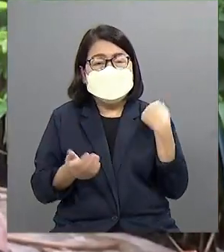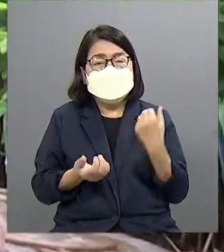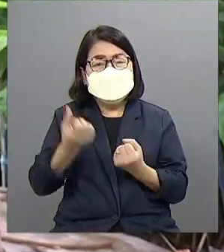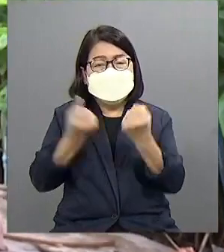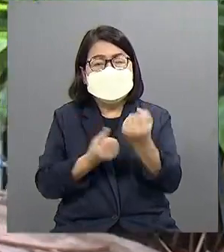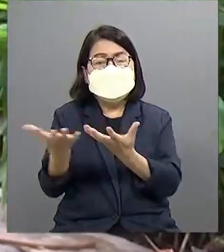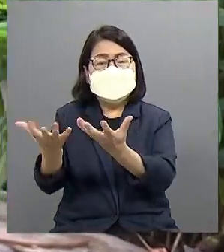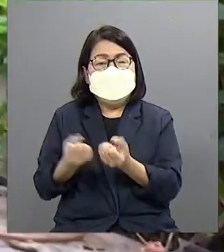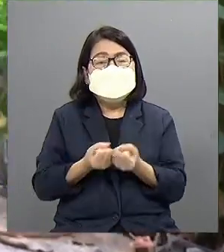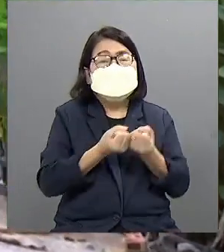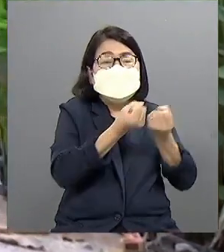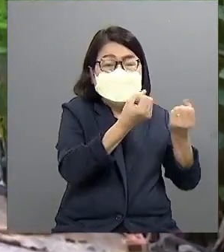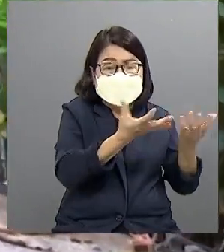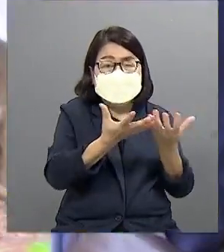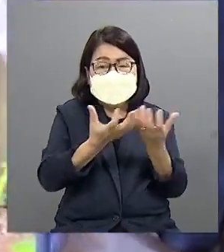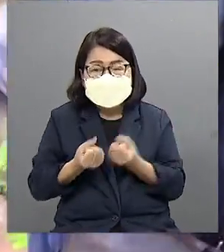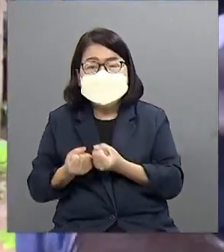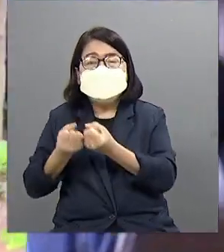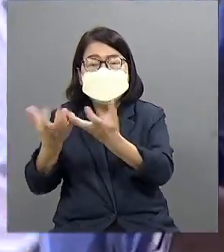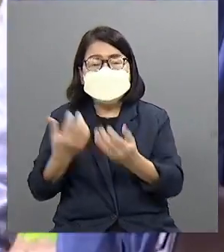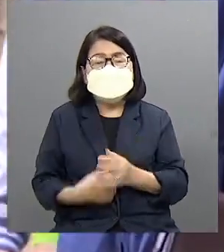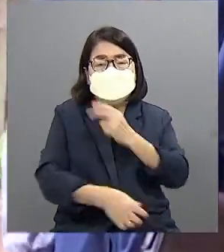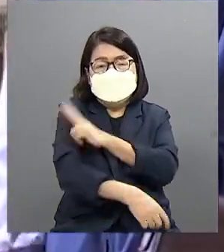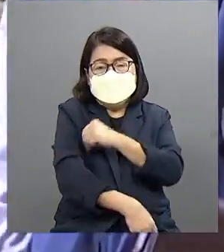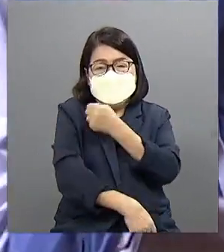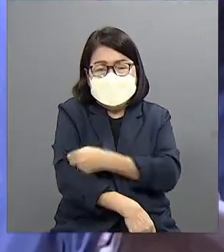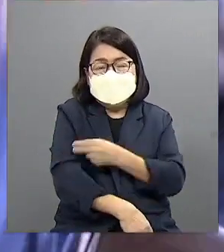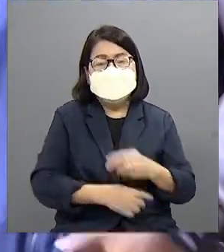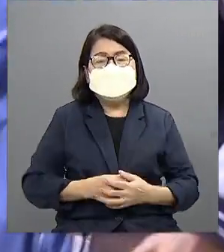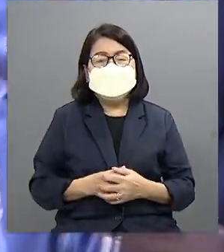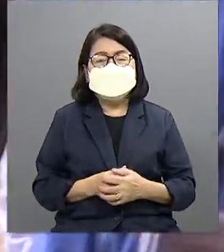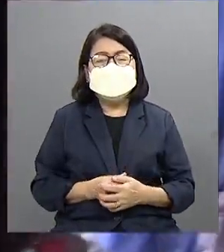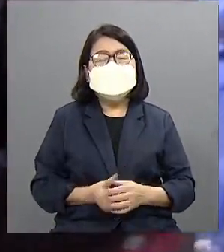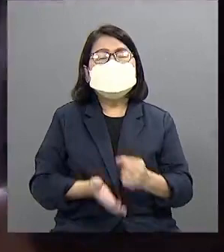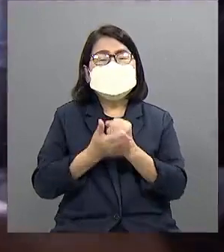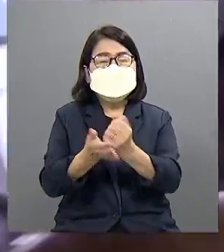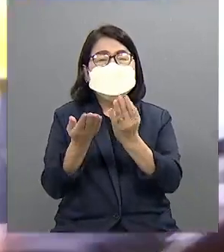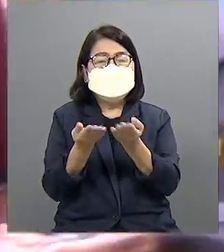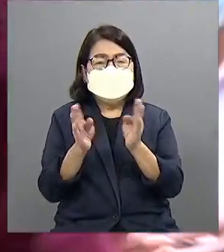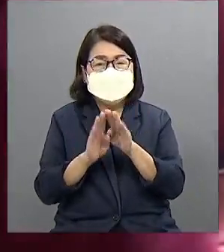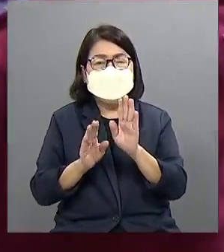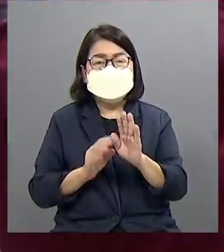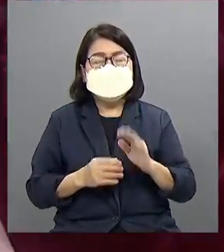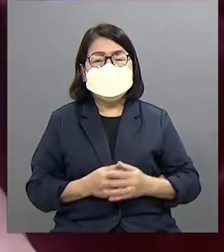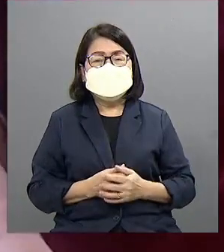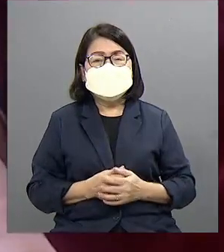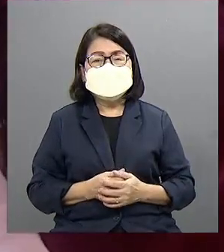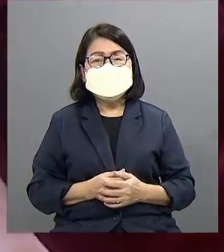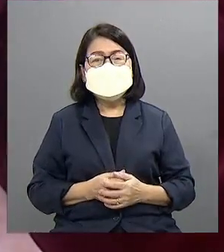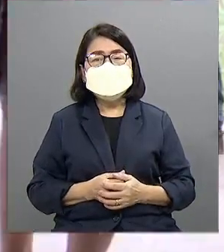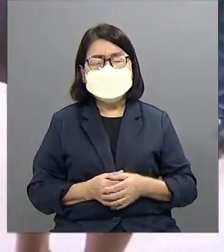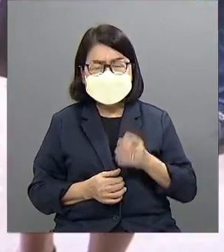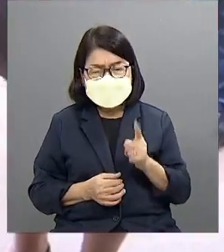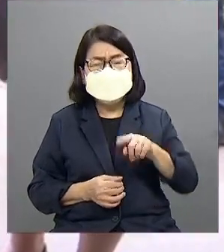ไปส่งตัวรักษาที่โรงพยาบาลพังโทนเพื่ออำนวยความสะดวกให้กับครอบครัวในบุญทันนะคะเนี่ยค่ะก็ต้องช่วยเหลือกันไป